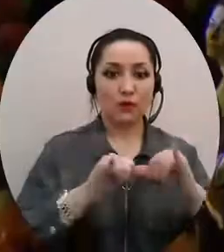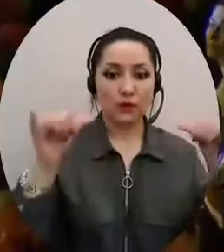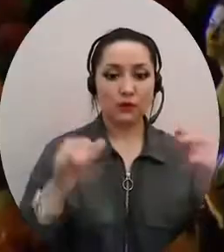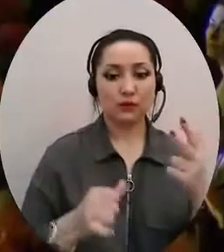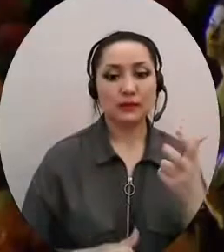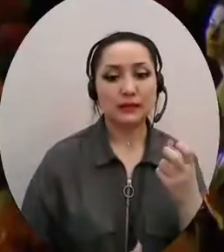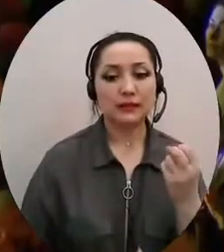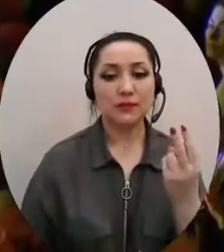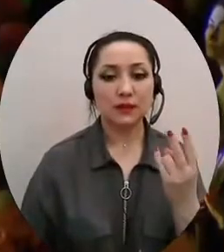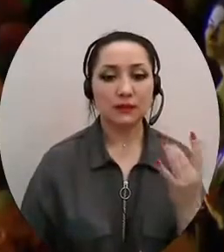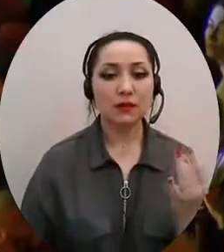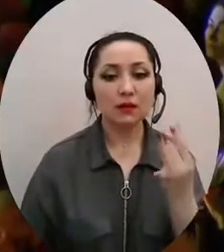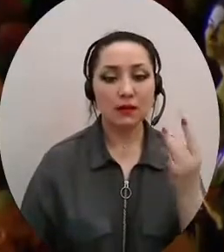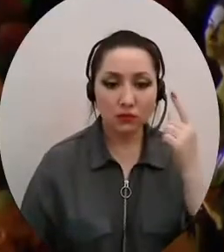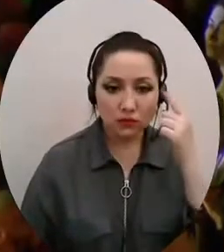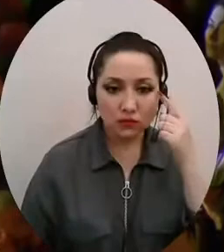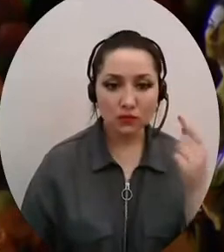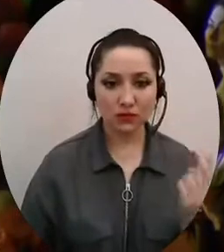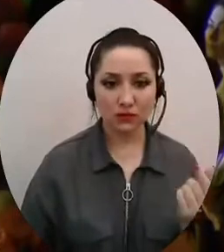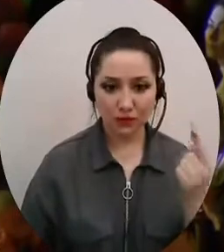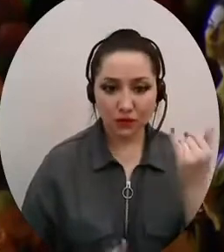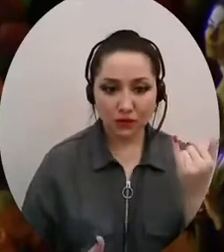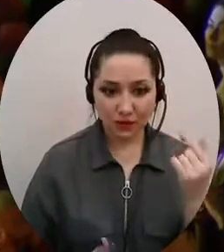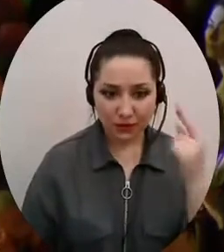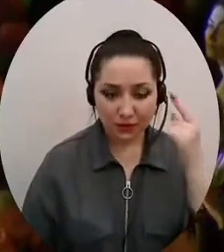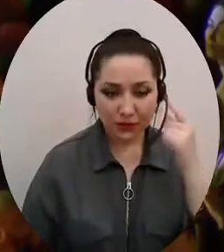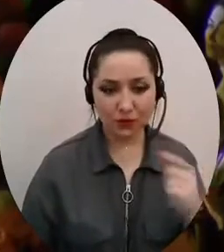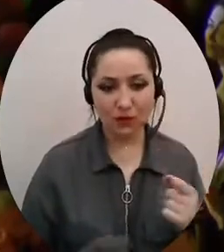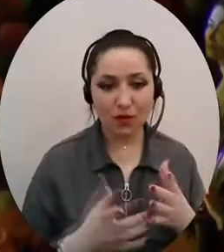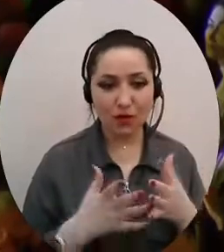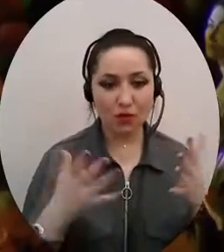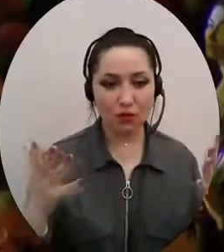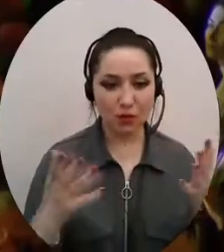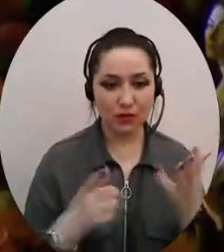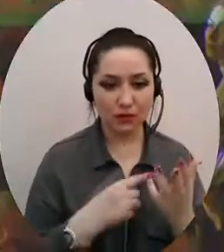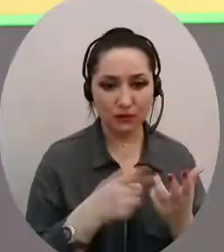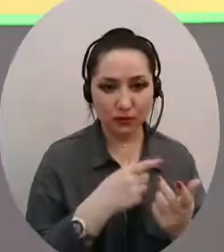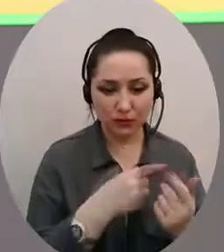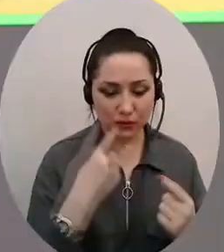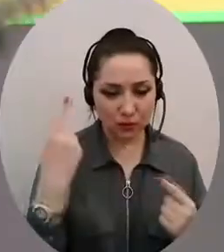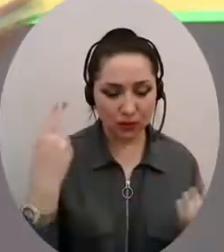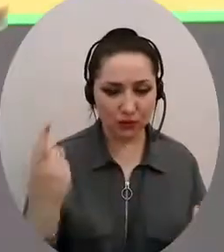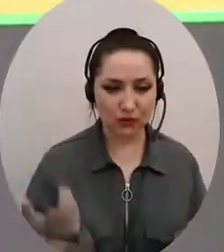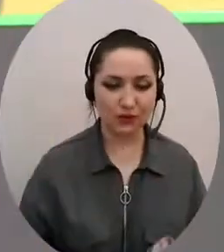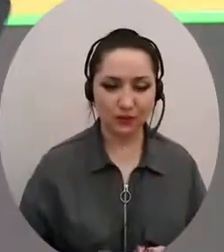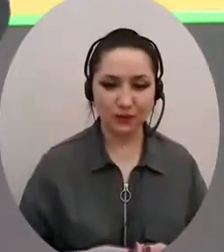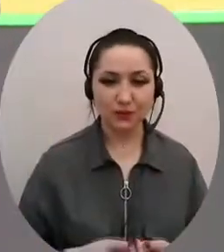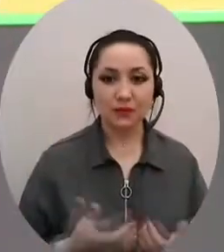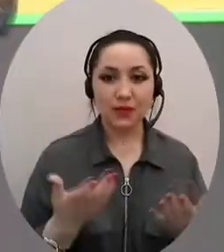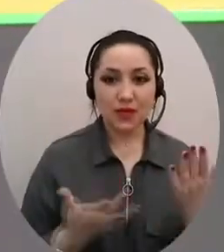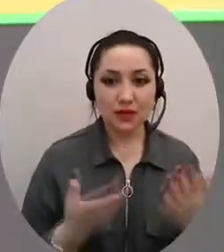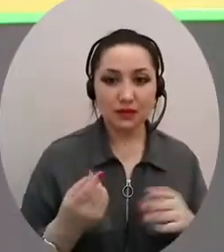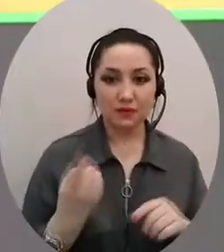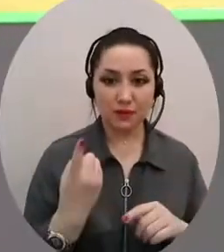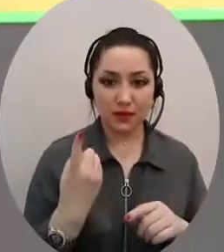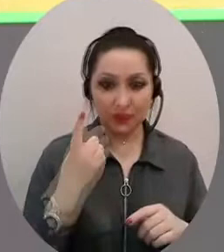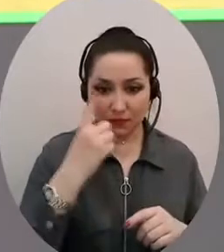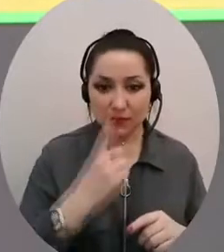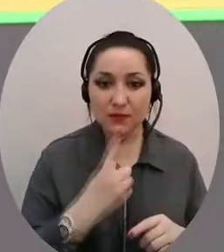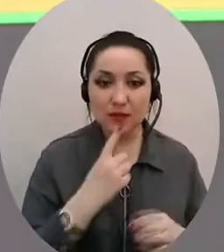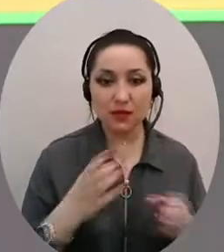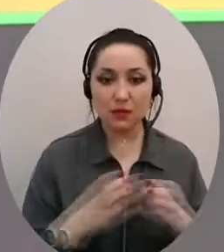раз. Вдумайтесь только в эту цифру сейчас. Это огромная цифра, просто сумасшедшая. Если в первом месяце мы с командой